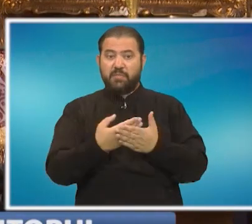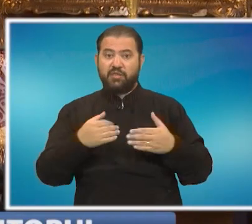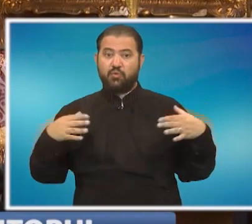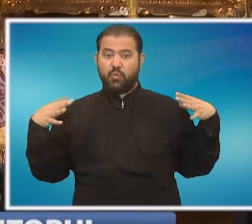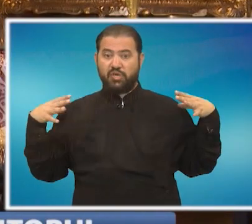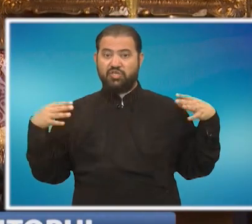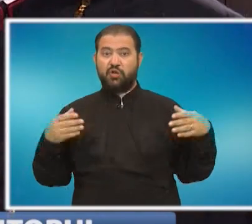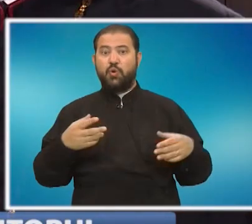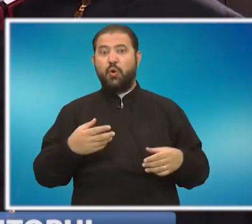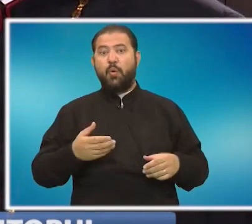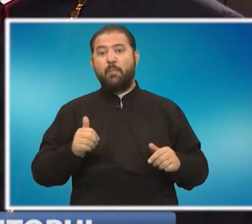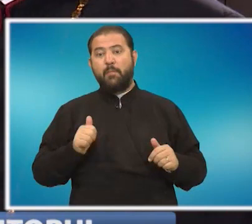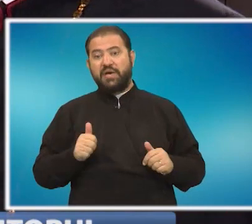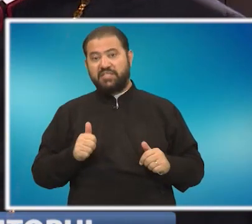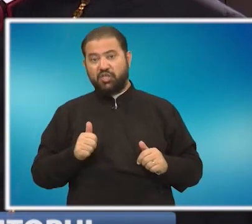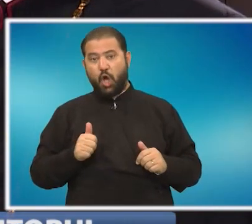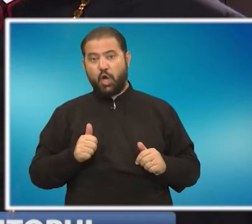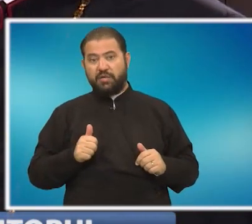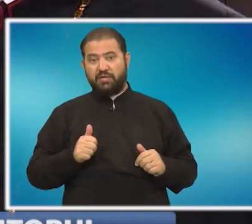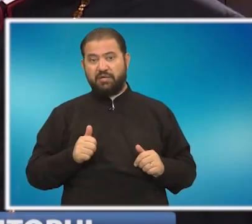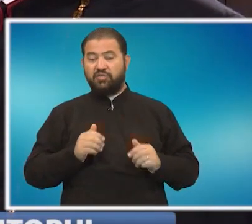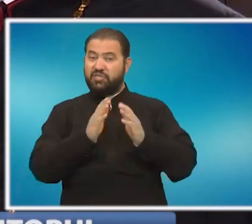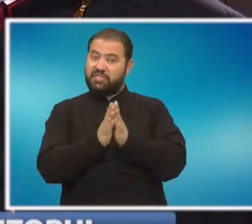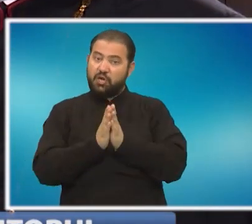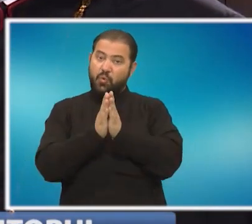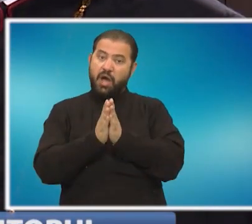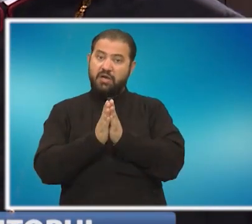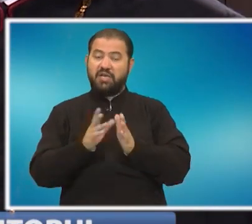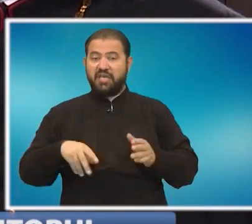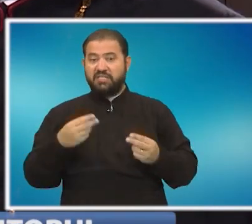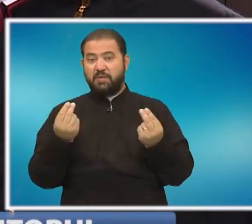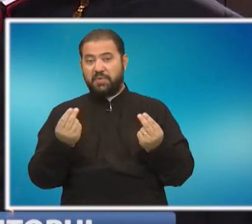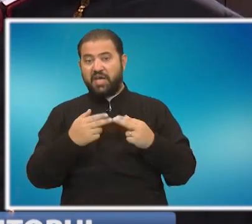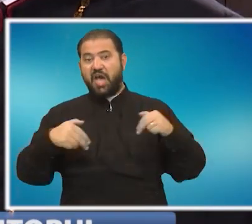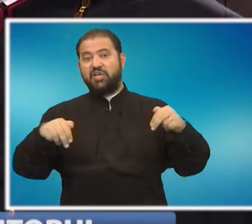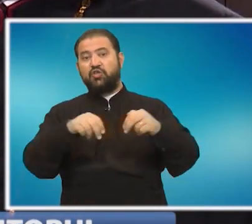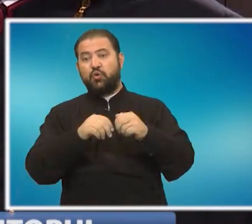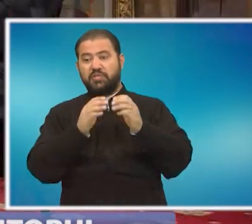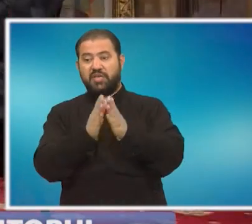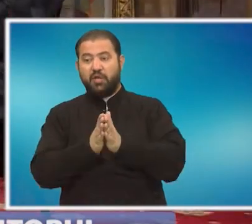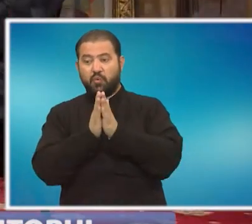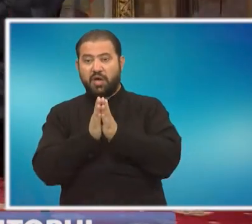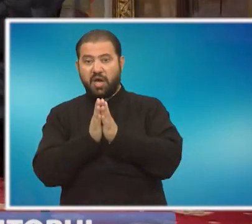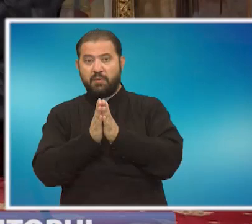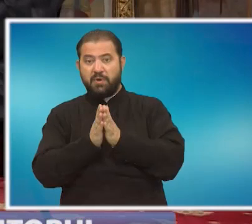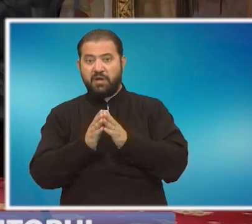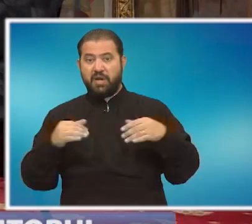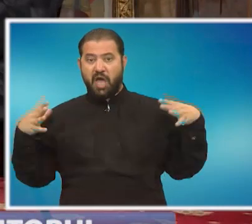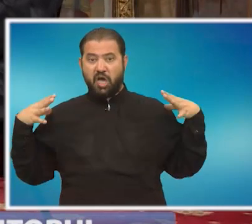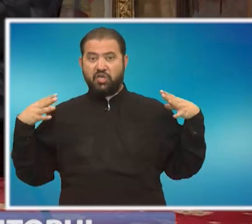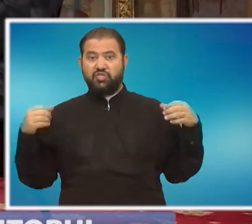de comuniune desăvârșită, de dragoste și de bucurie de a fi împreună. Ori lucrul